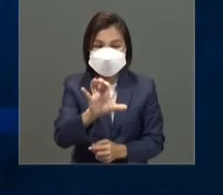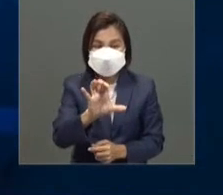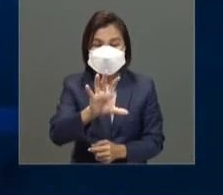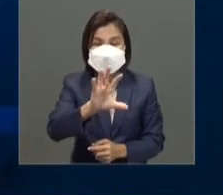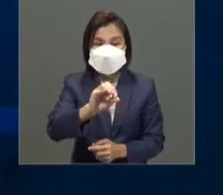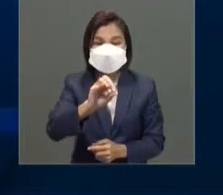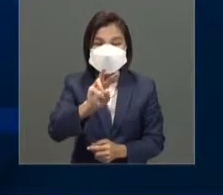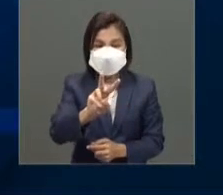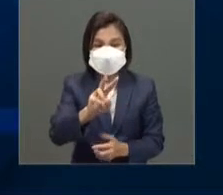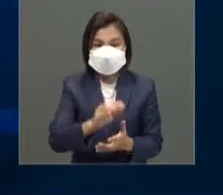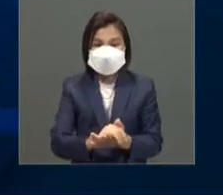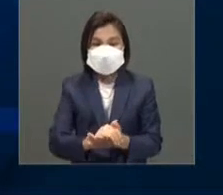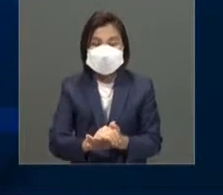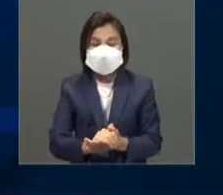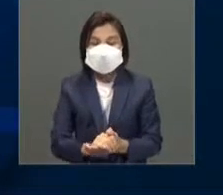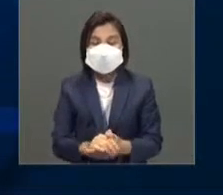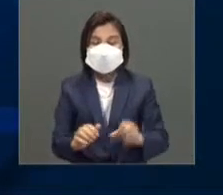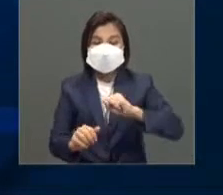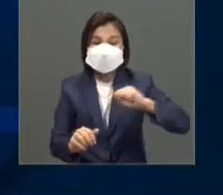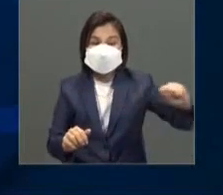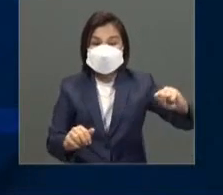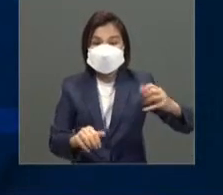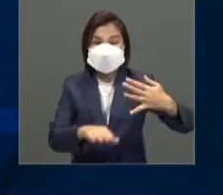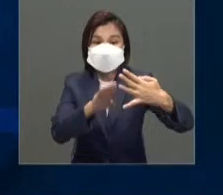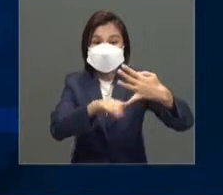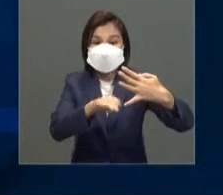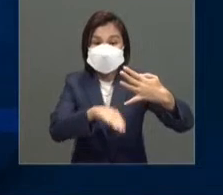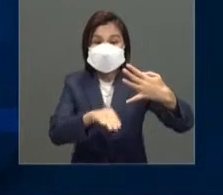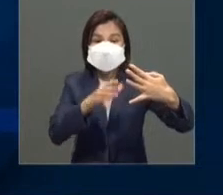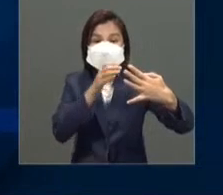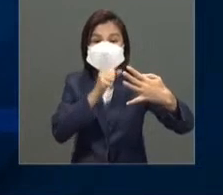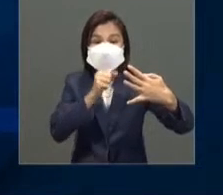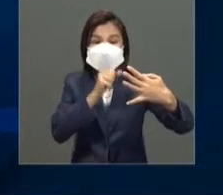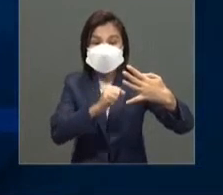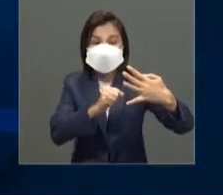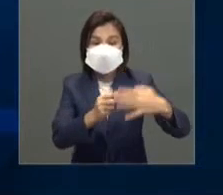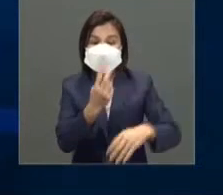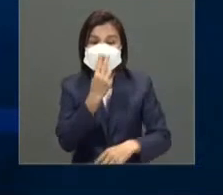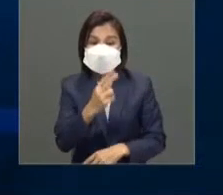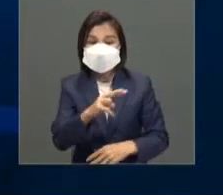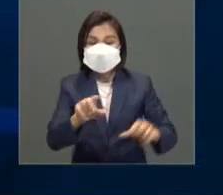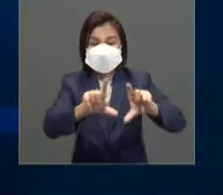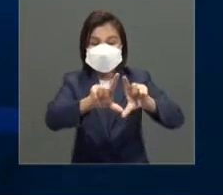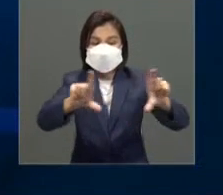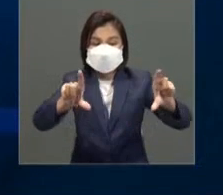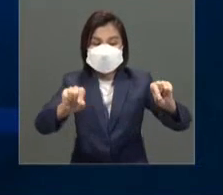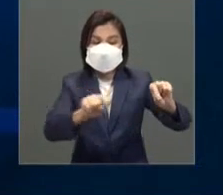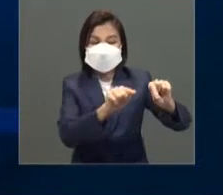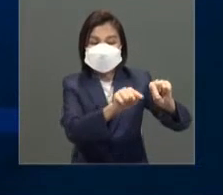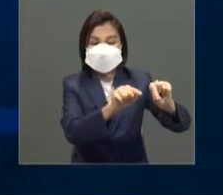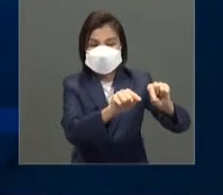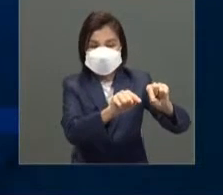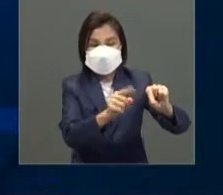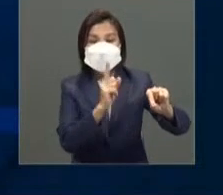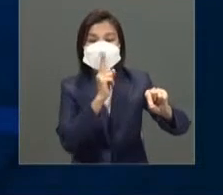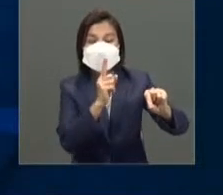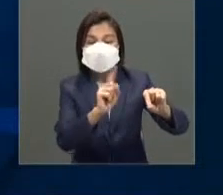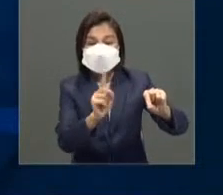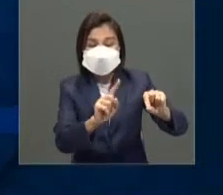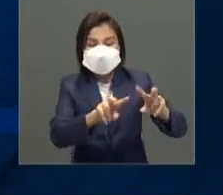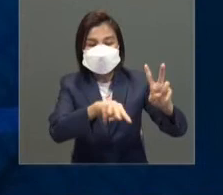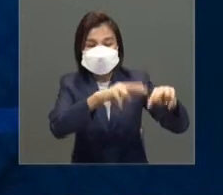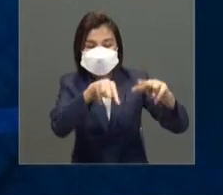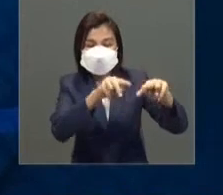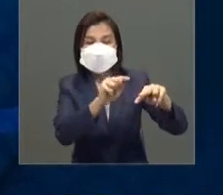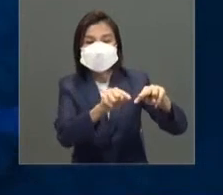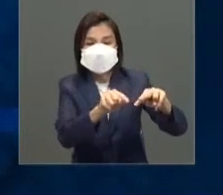ะครับที่ซ้ายล่างนะครับตัวสีส้มๆนะครับทางซ้ายล่างก็อย่างที่บอกนะครับเป็นการตรวจเชิงรุกที่เราเข้าไปแล้วก็พยายามเ